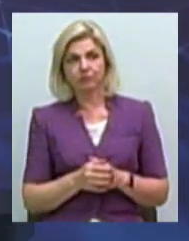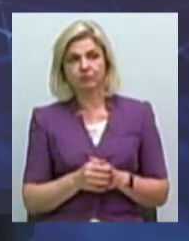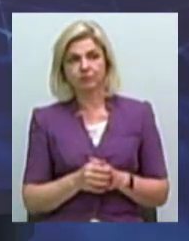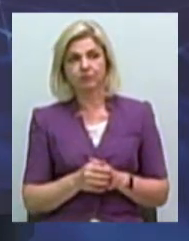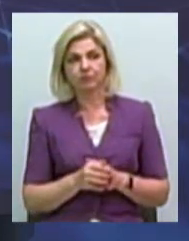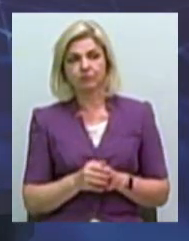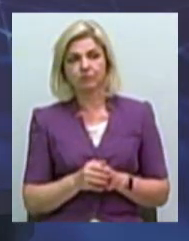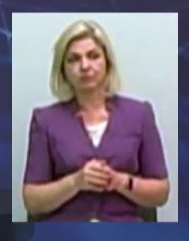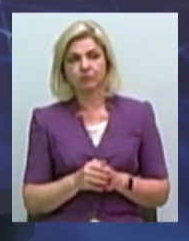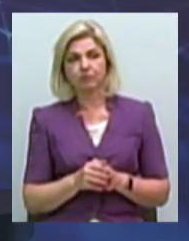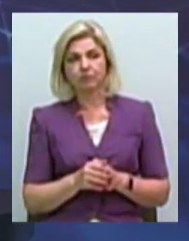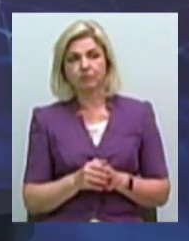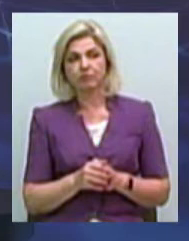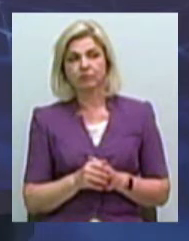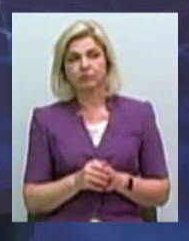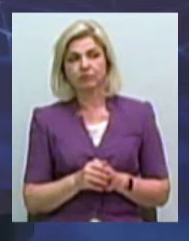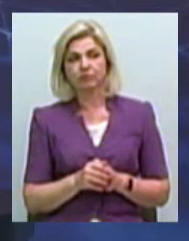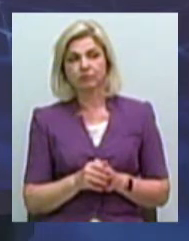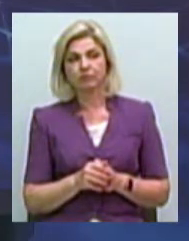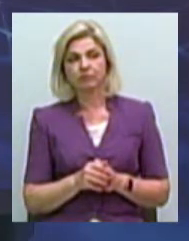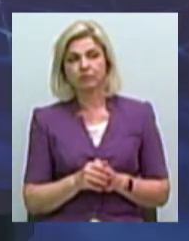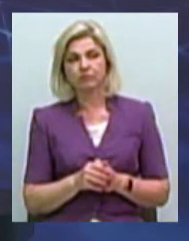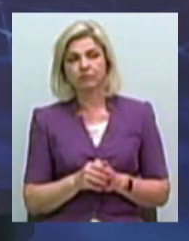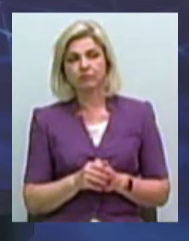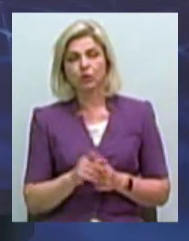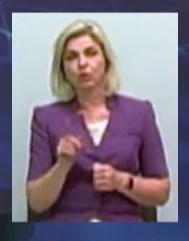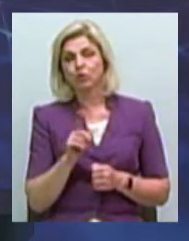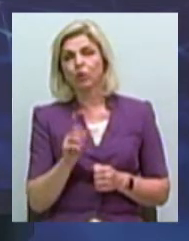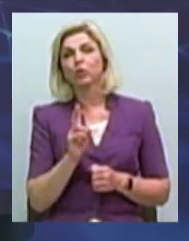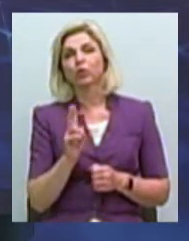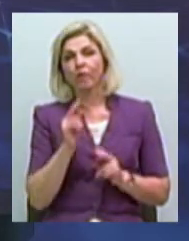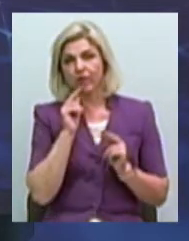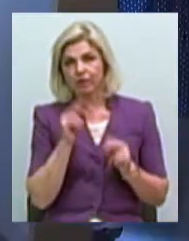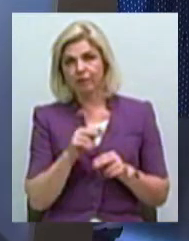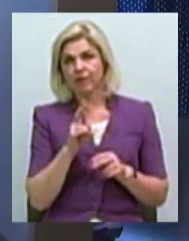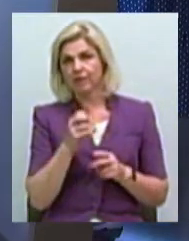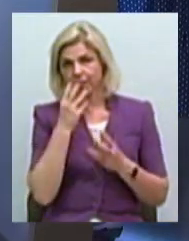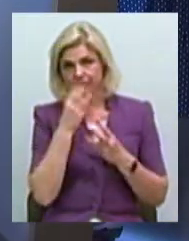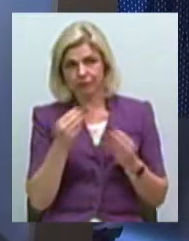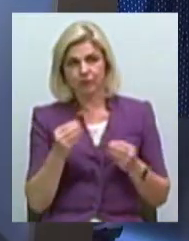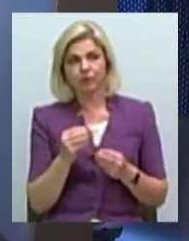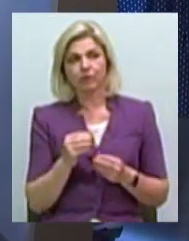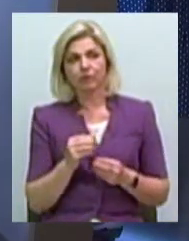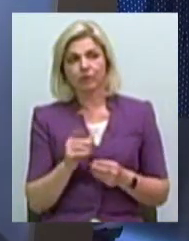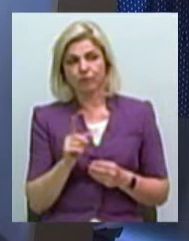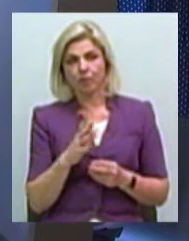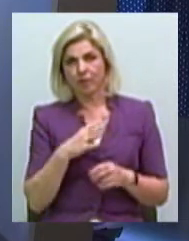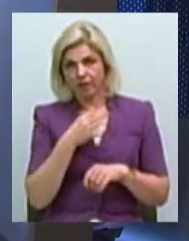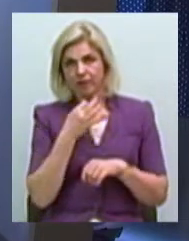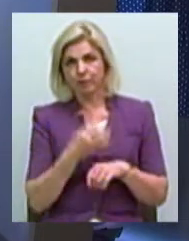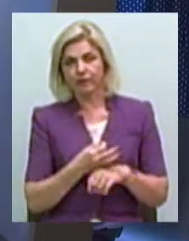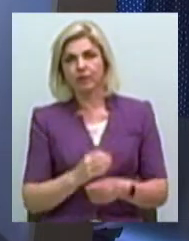кота, щоб він не увійшов, не зник і не, щоб його, ну, щоб була